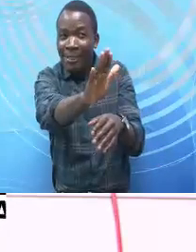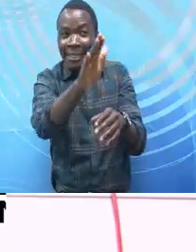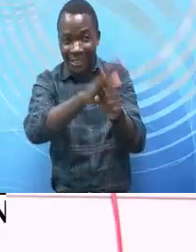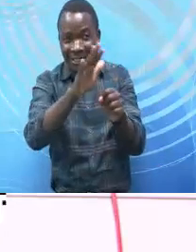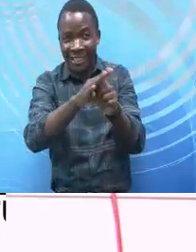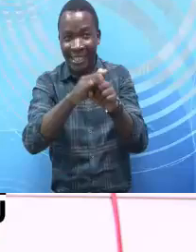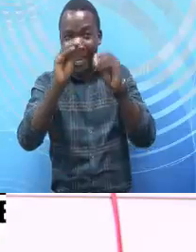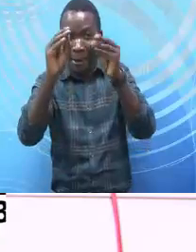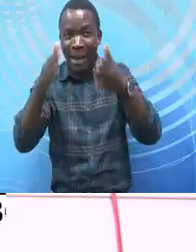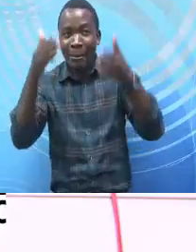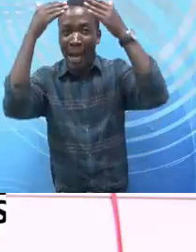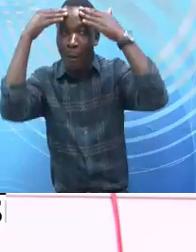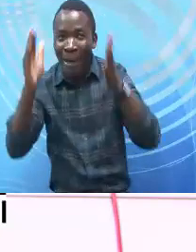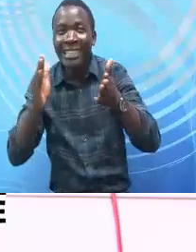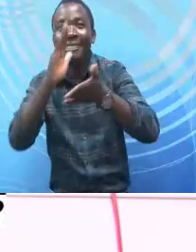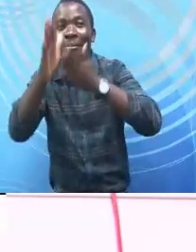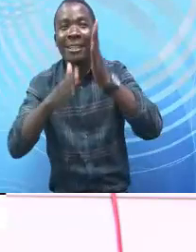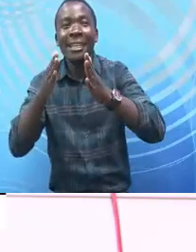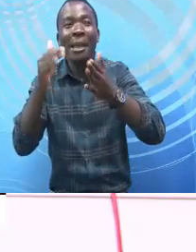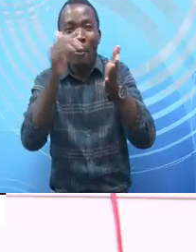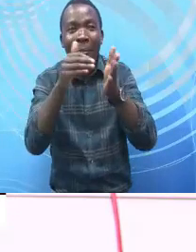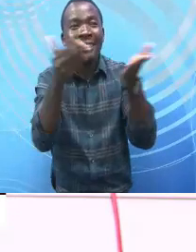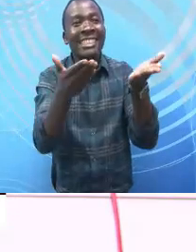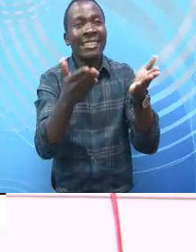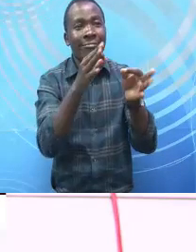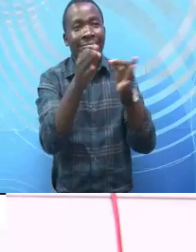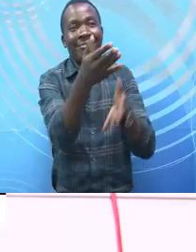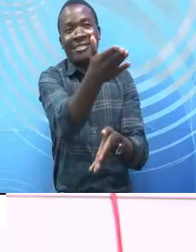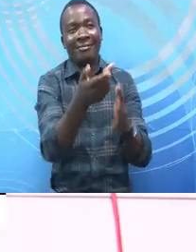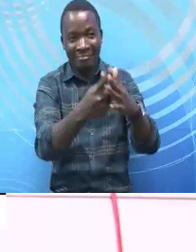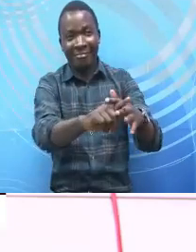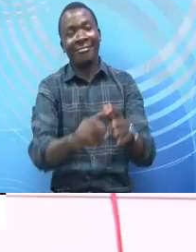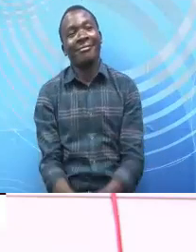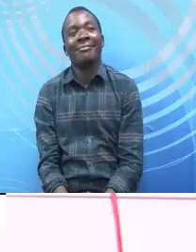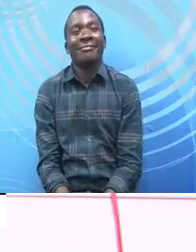bataramenya uko byakorwa, imbogamizi wabonaga ni izihe?